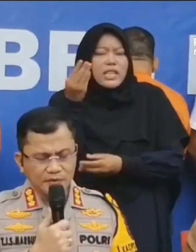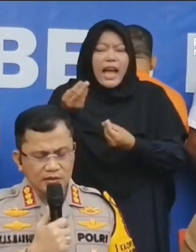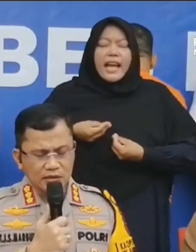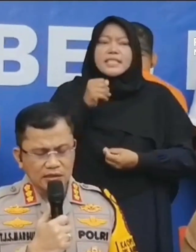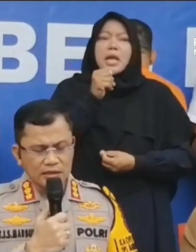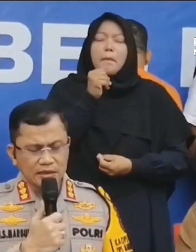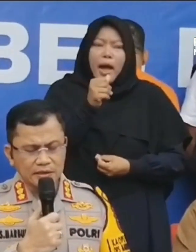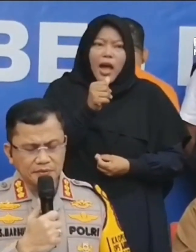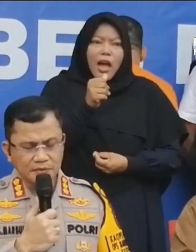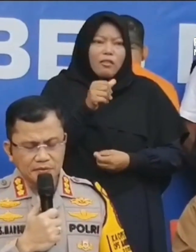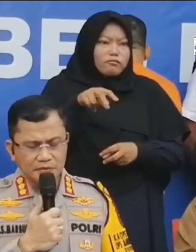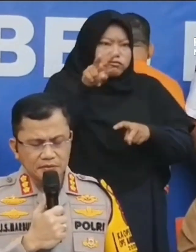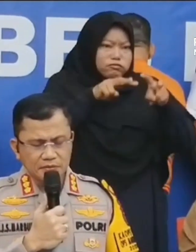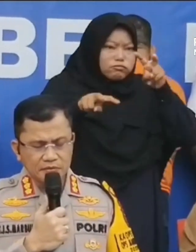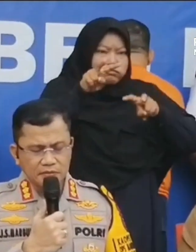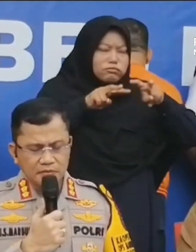dilakukan